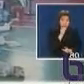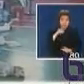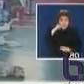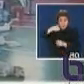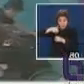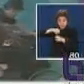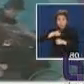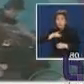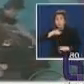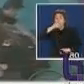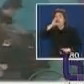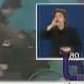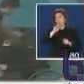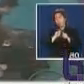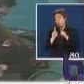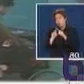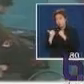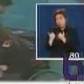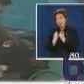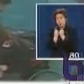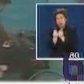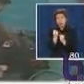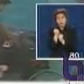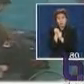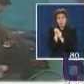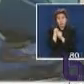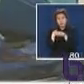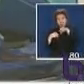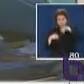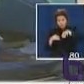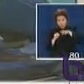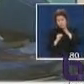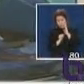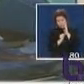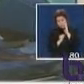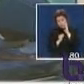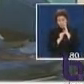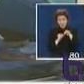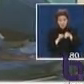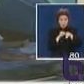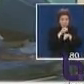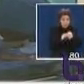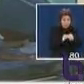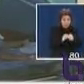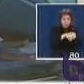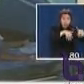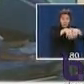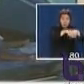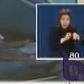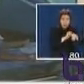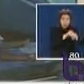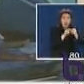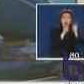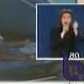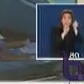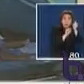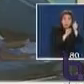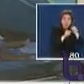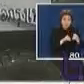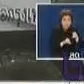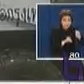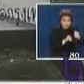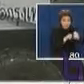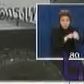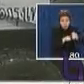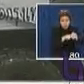ก็ได้สั่งการให้สร้างเครือข่ายในการกระจายในระดับชุมชนอำเภอให้กระจายอาหารให้ก